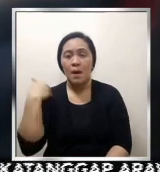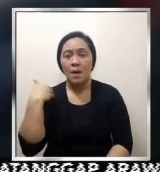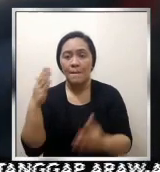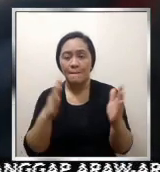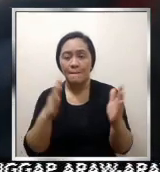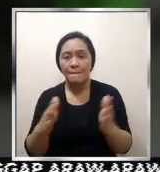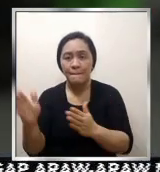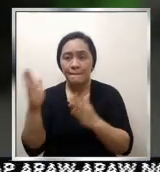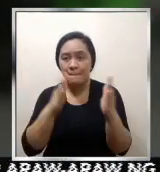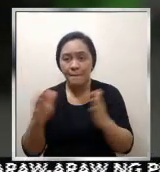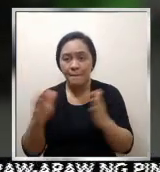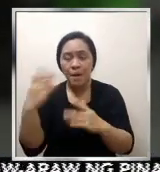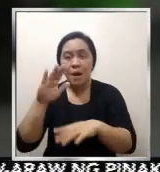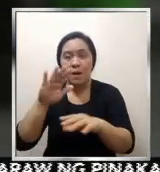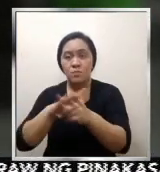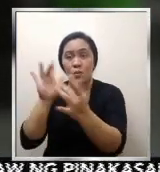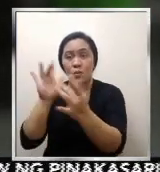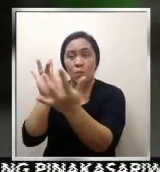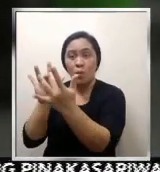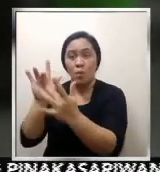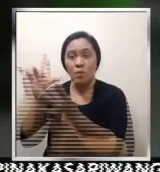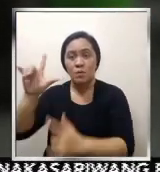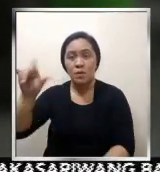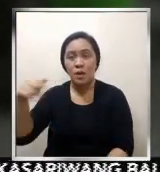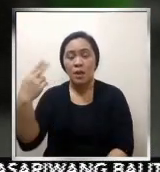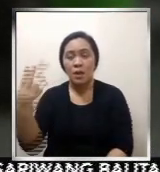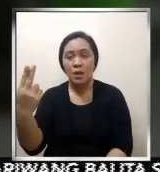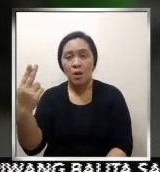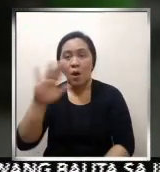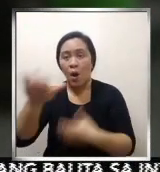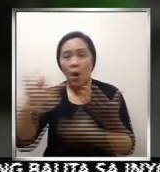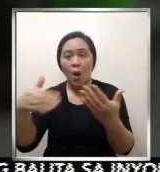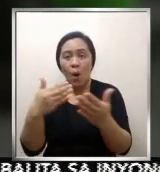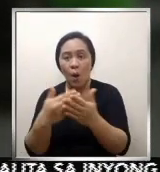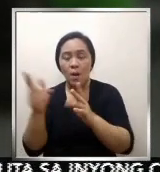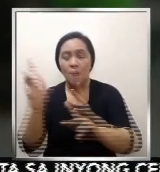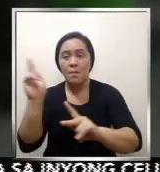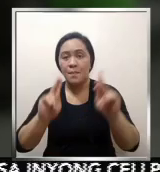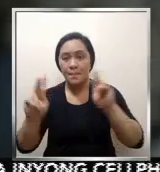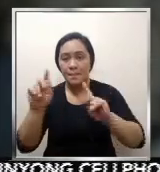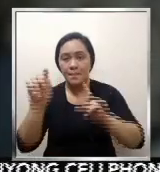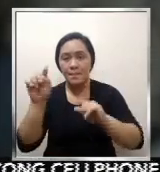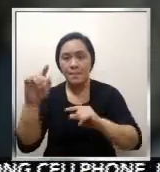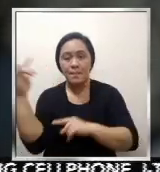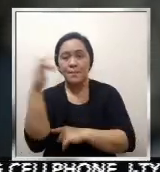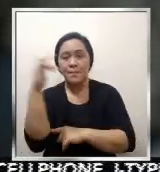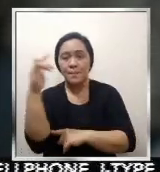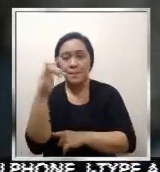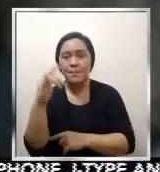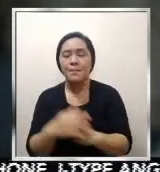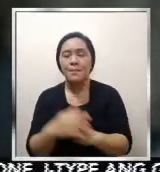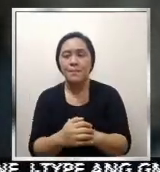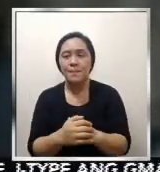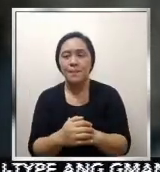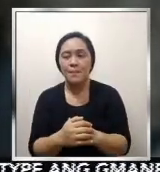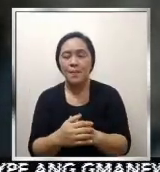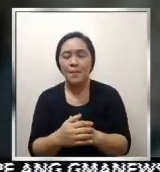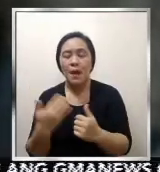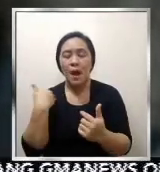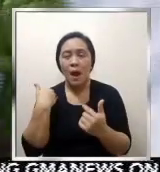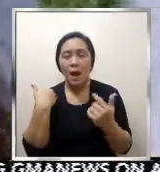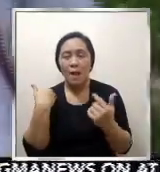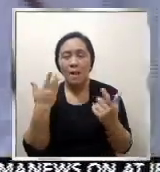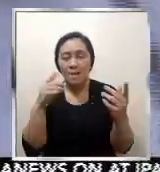na dapat yung mga pasahero, ma-check muna rito kasi yun lang naman ang gusto ng LGU to make sure that their constituents